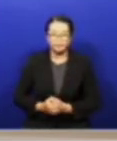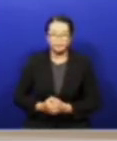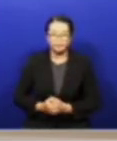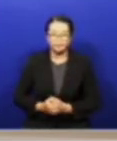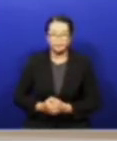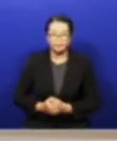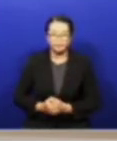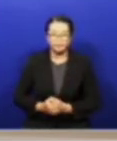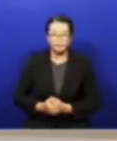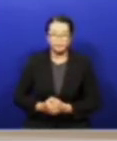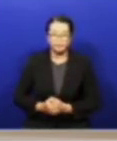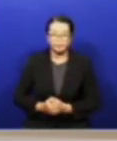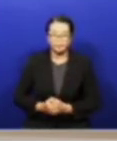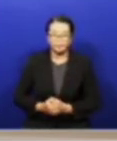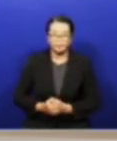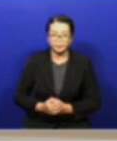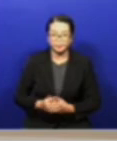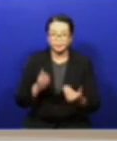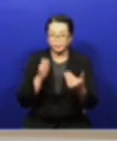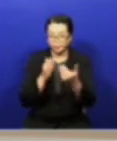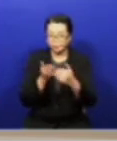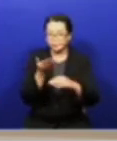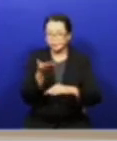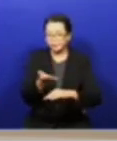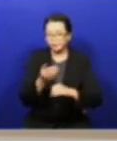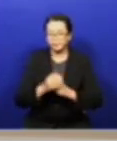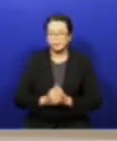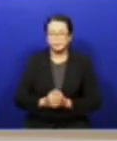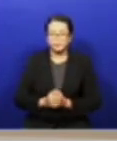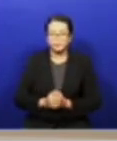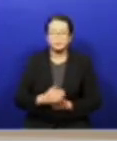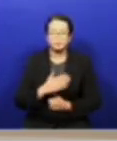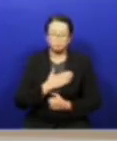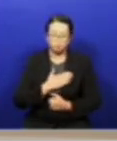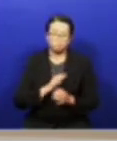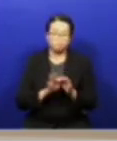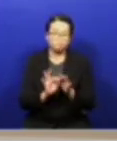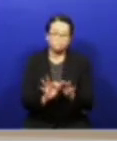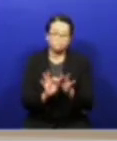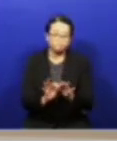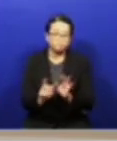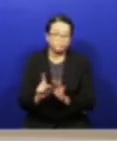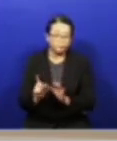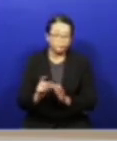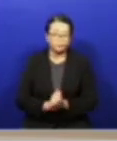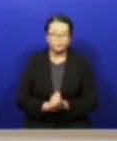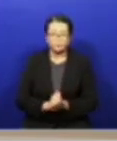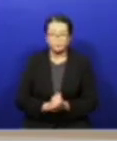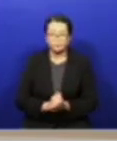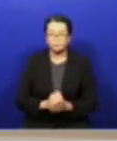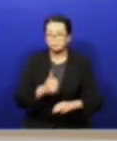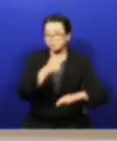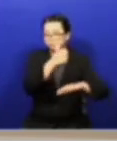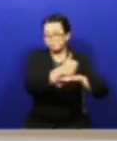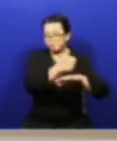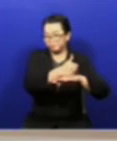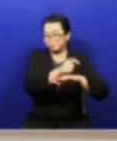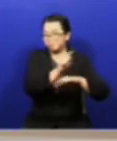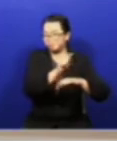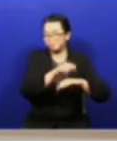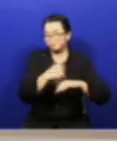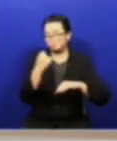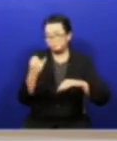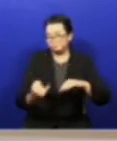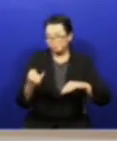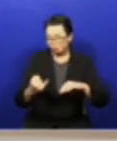ำนักงานประกันสังคมนะก่อนอื่นผมต้องเรียนด้วยความเห็นใจท่านนะเพราะว่าท่านเป็นโจทย์เพราะท่านเป็นจำเลยมา